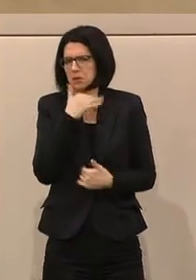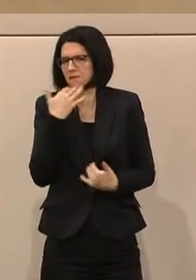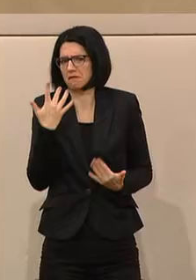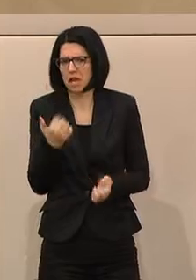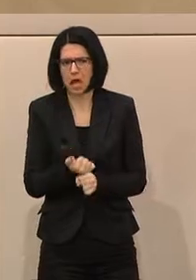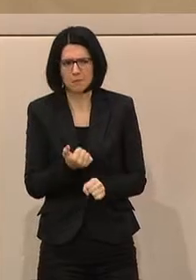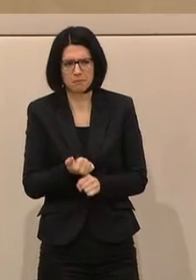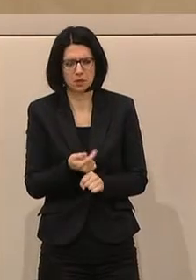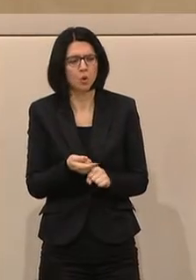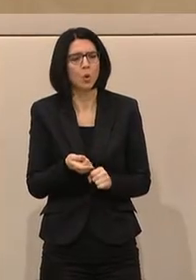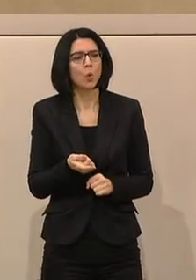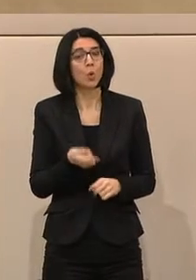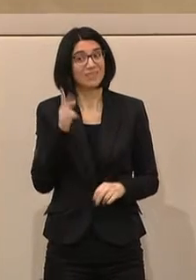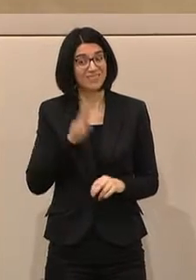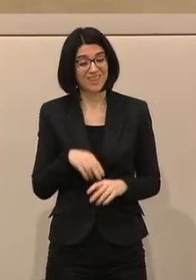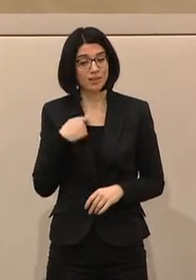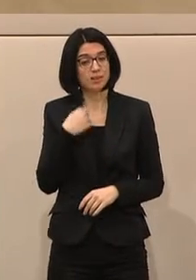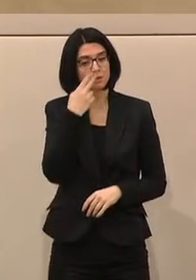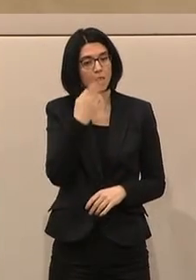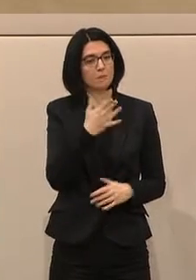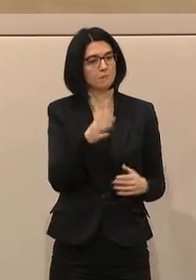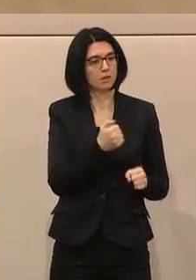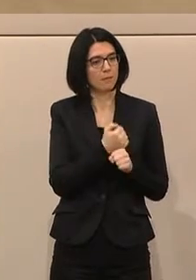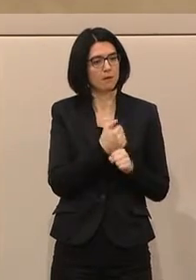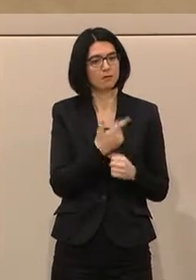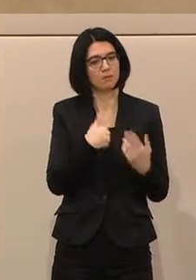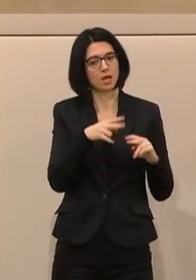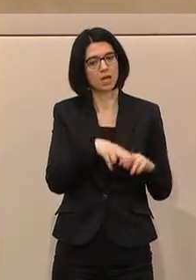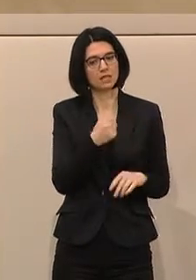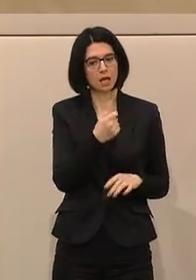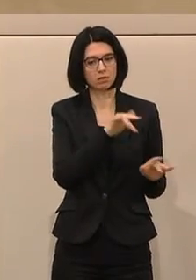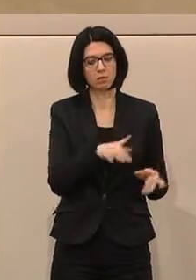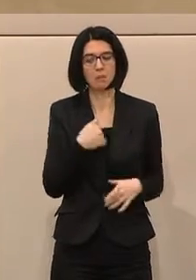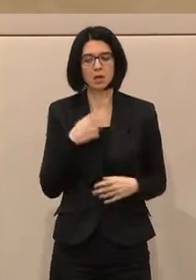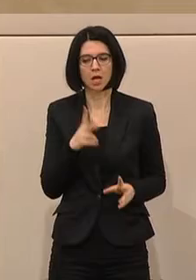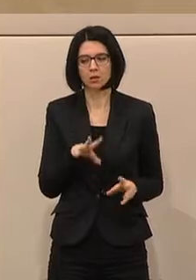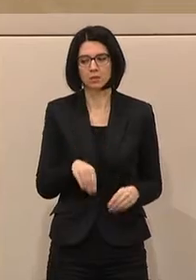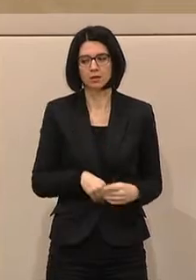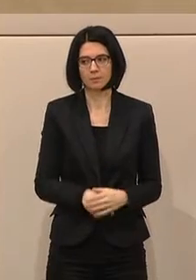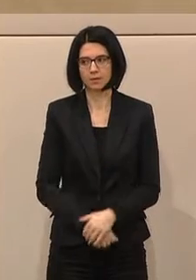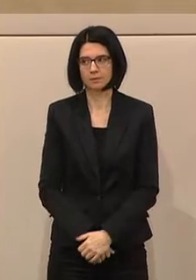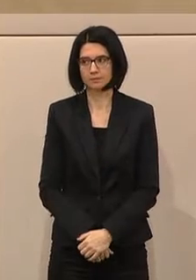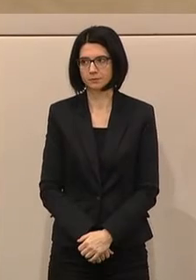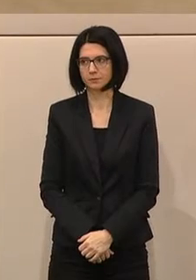und ist auf jeden Fall gerechtfertigt, wenn unseren Mitarbeitern mehr im Geldbörsel bleibt.